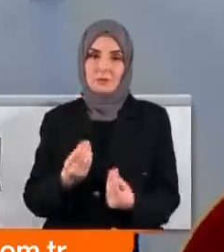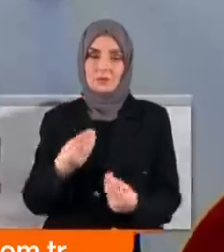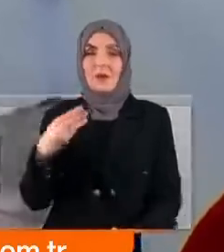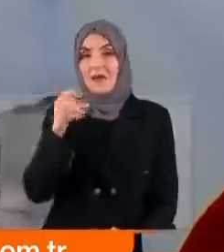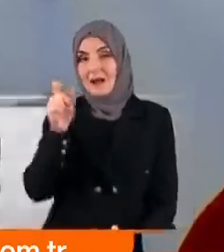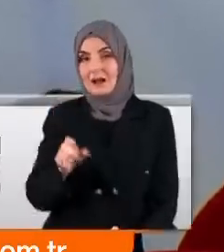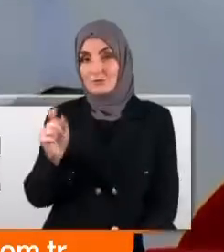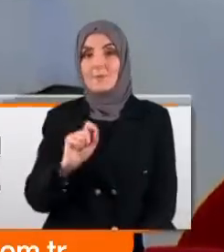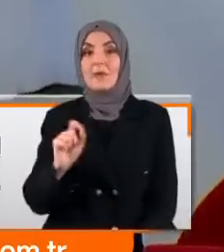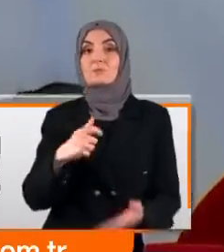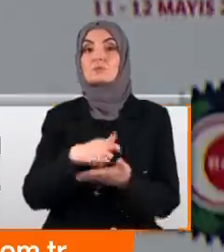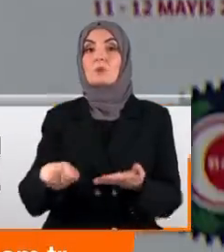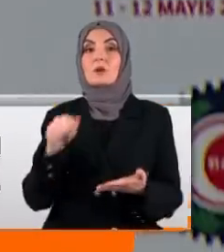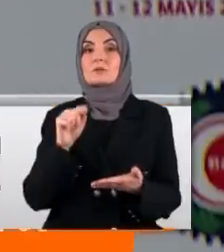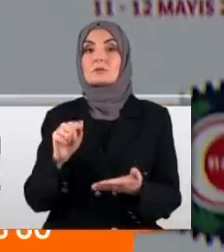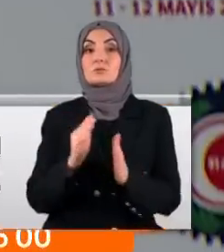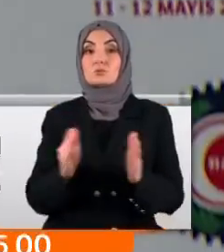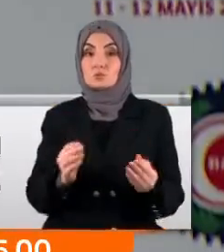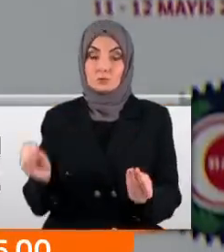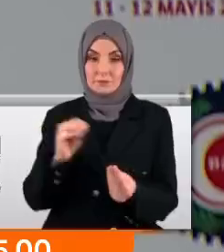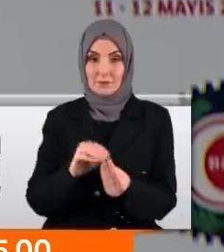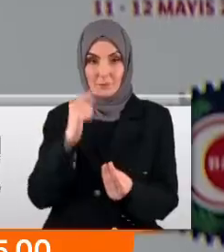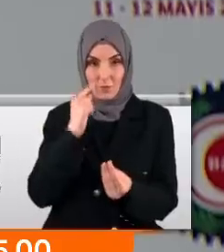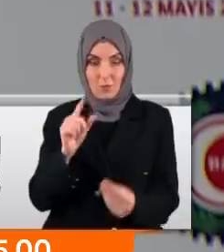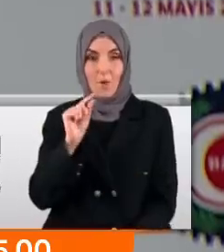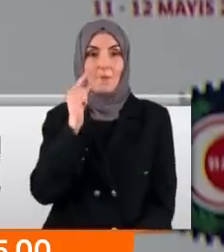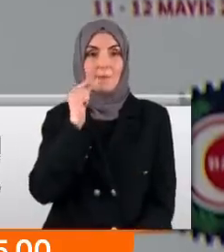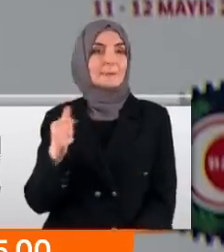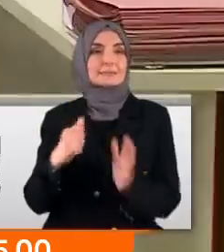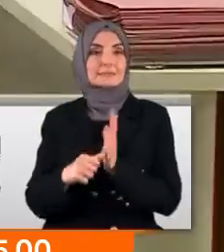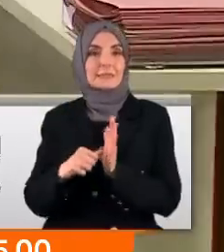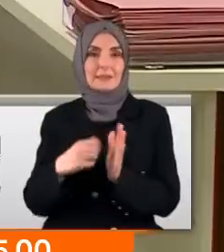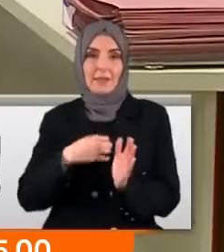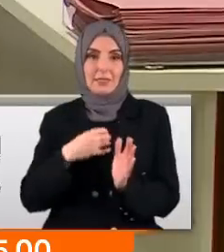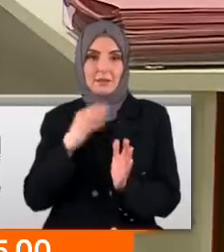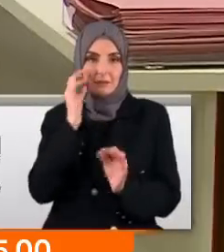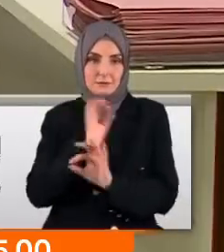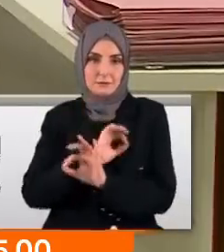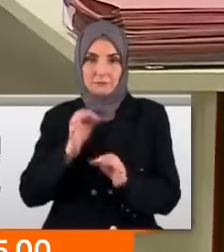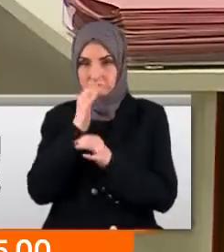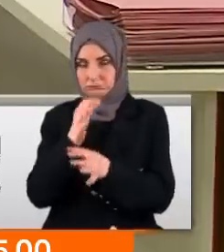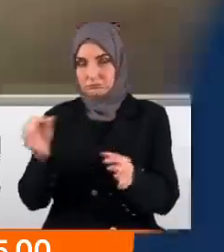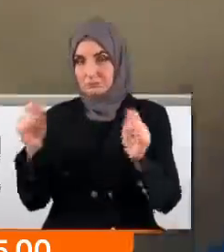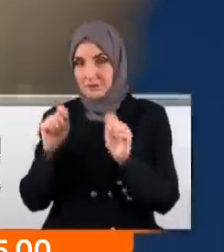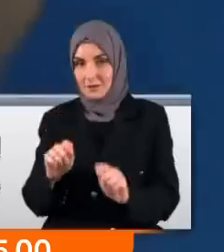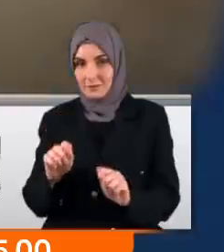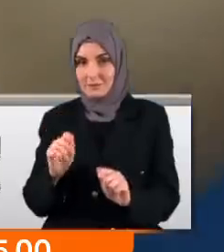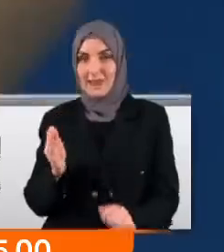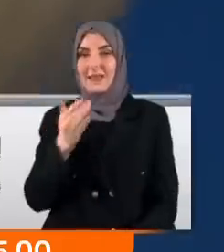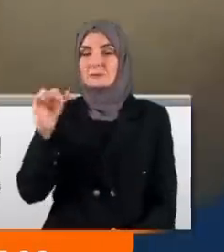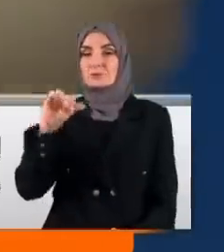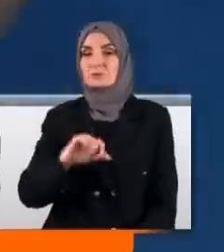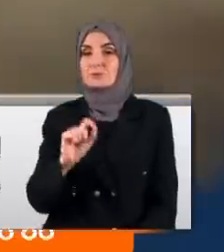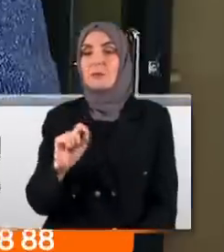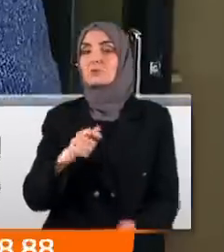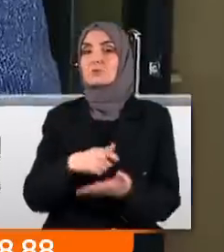memur maaşlarında yapılacak büyük artışı 11 Mayıs'ta bizzat duyurmuştu. En düşük memur maaşı 22 bin lira